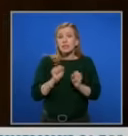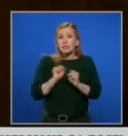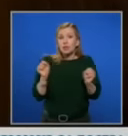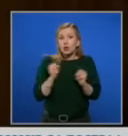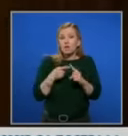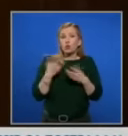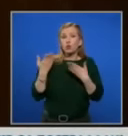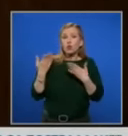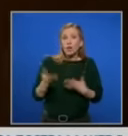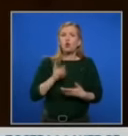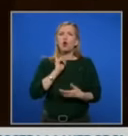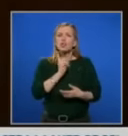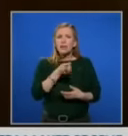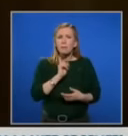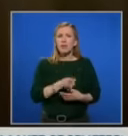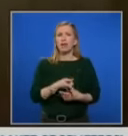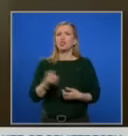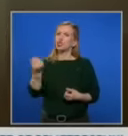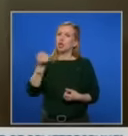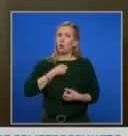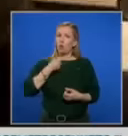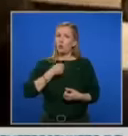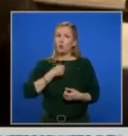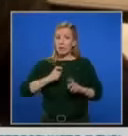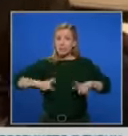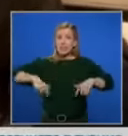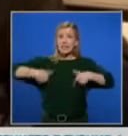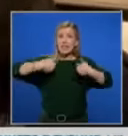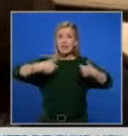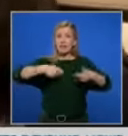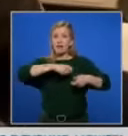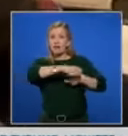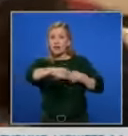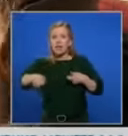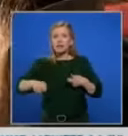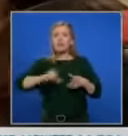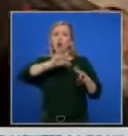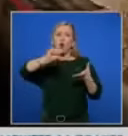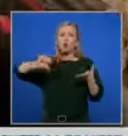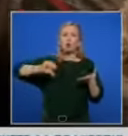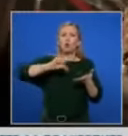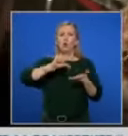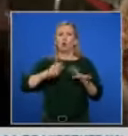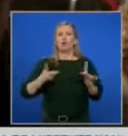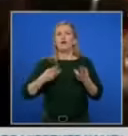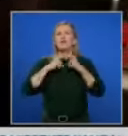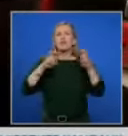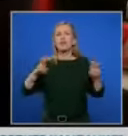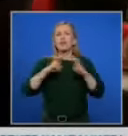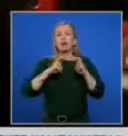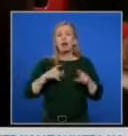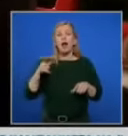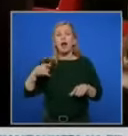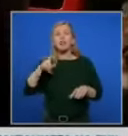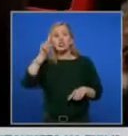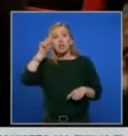убие. Заливаше вратата с олио, с грес, крещеше, заплашваше ги. Тя непрекъснато подаваше жалби,